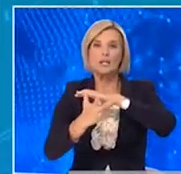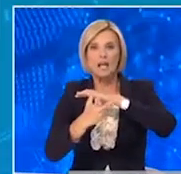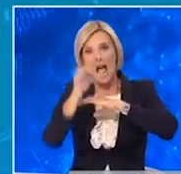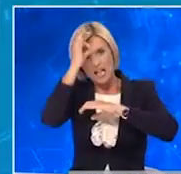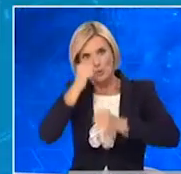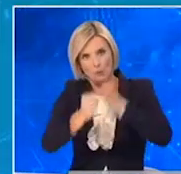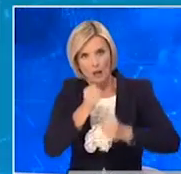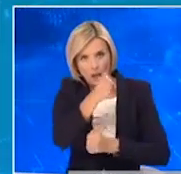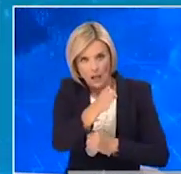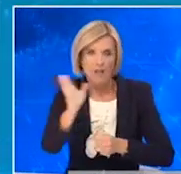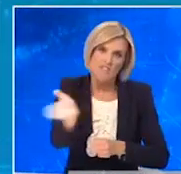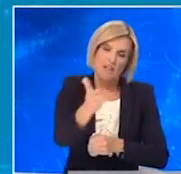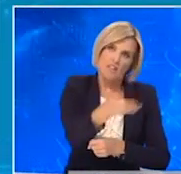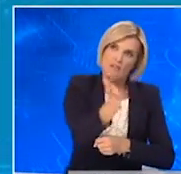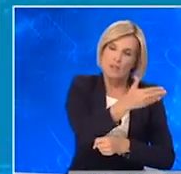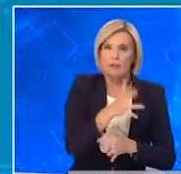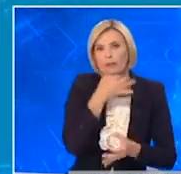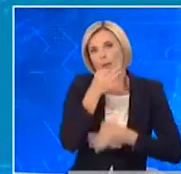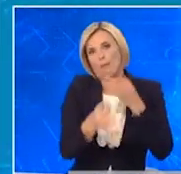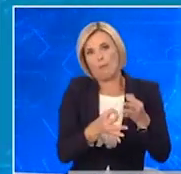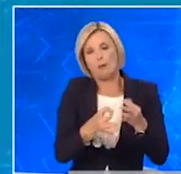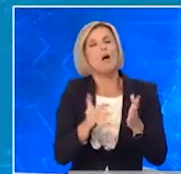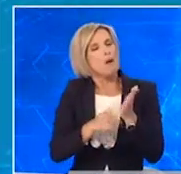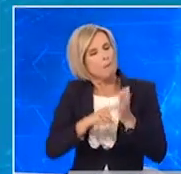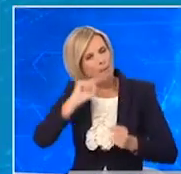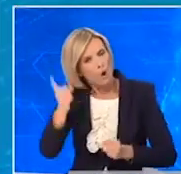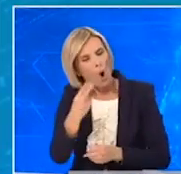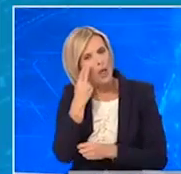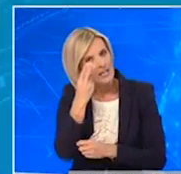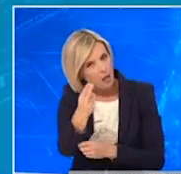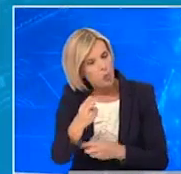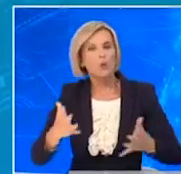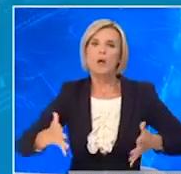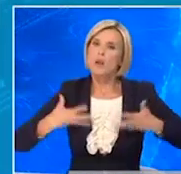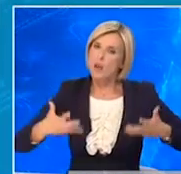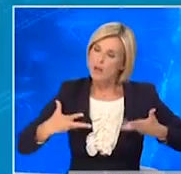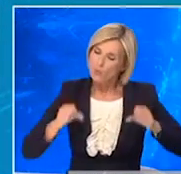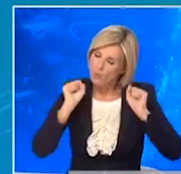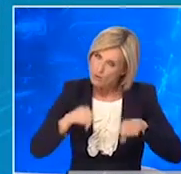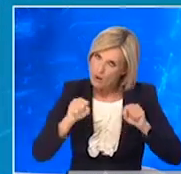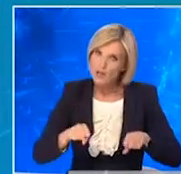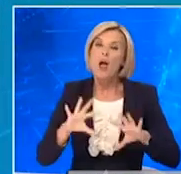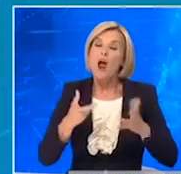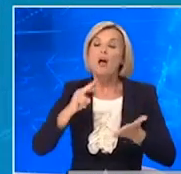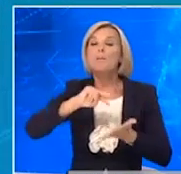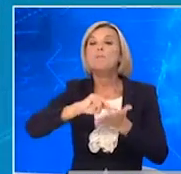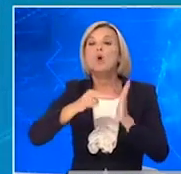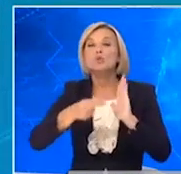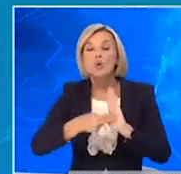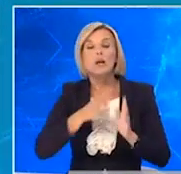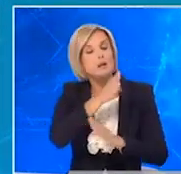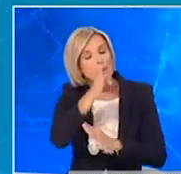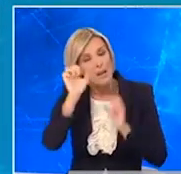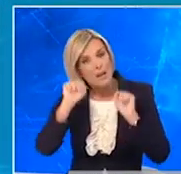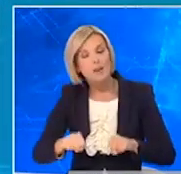δουν. Και στην τελική ανάλυση, όλοι να πάνε να δουν το ηλιοβασίλεμα, όλοι να μπορέσουν να χαρούνε την κάθε περιοχή μας, την κάθε γειτονιά